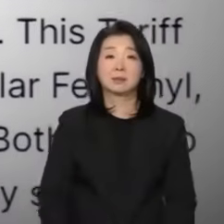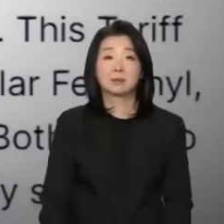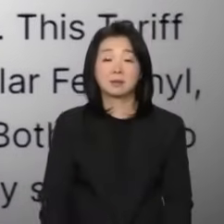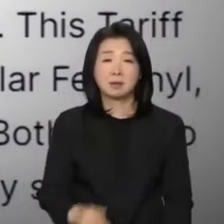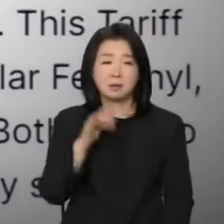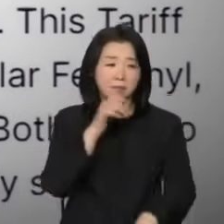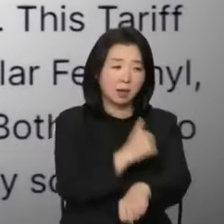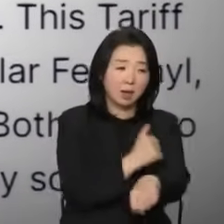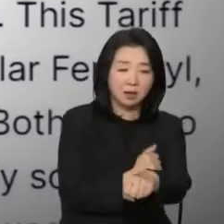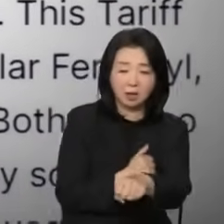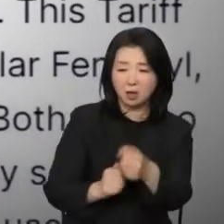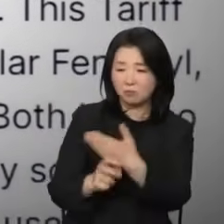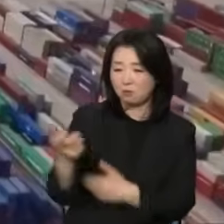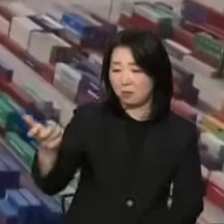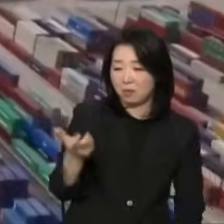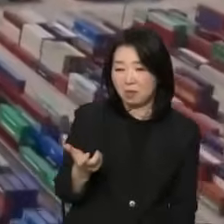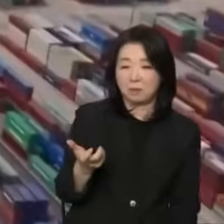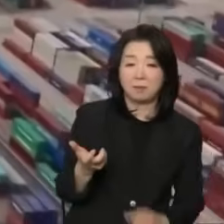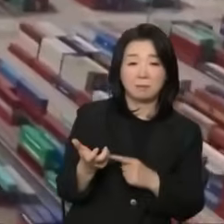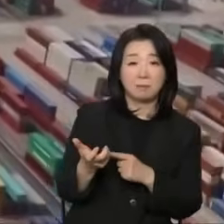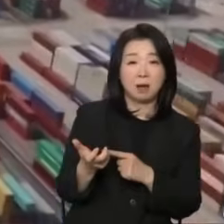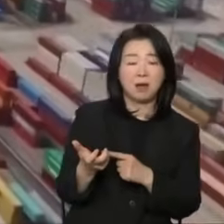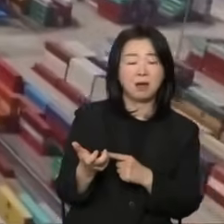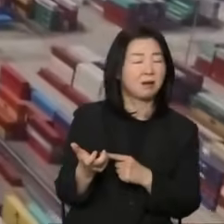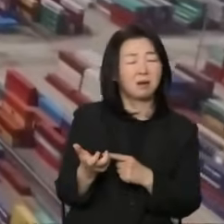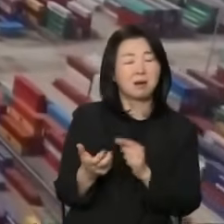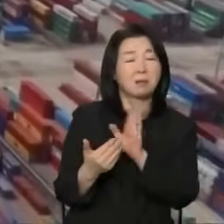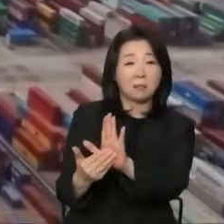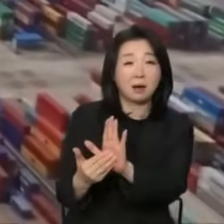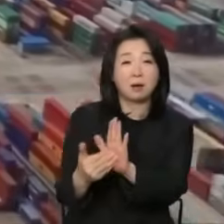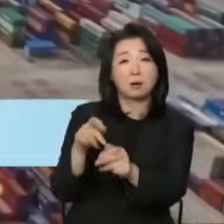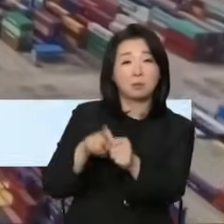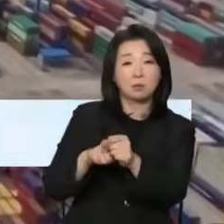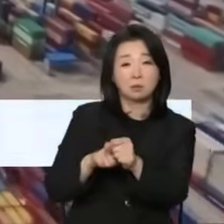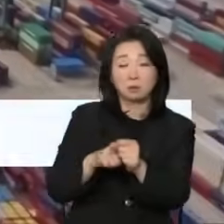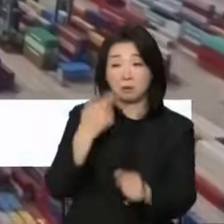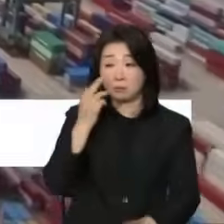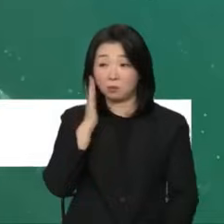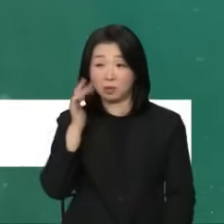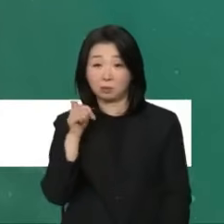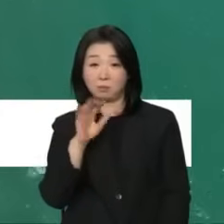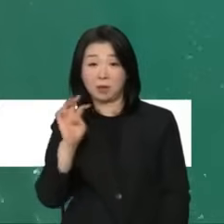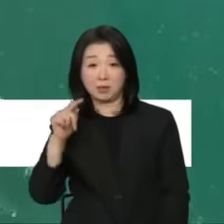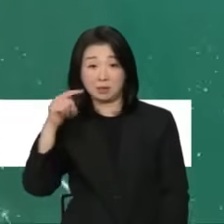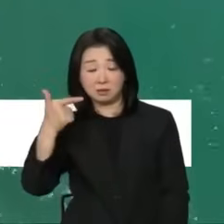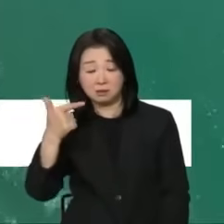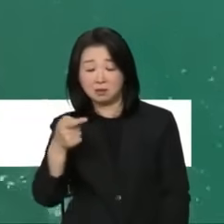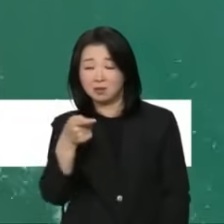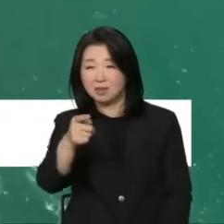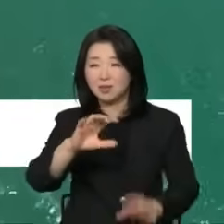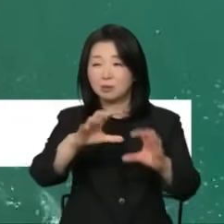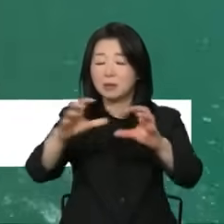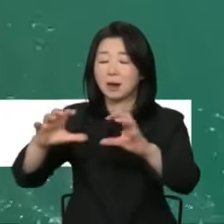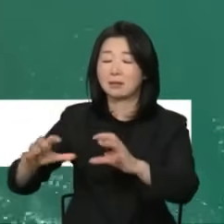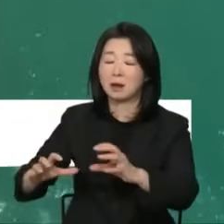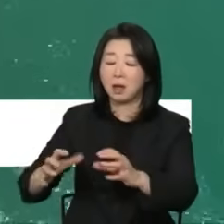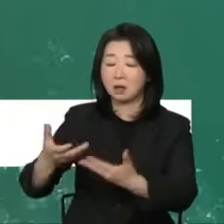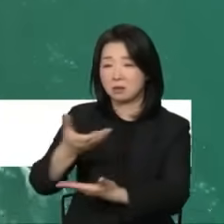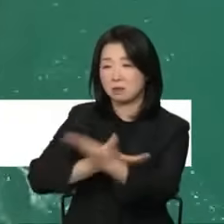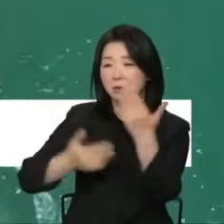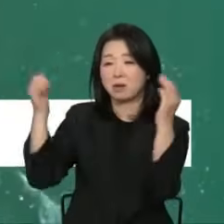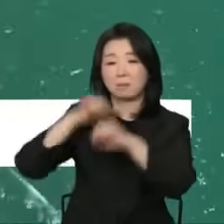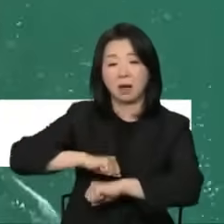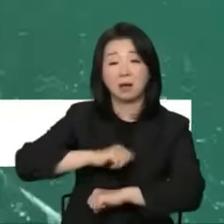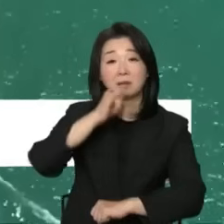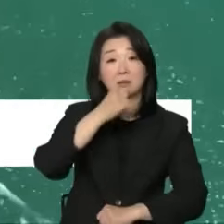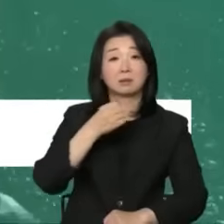마약과 불법 이민의 억제를 명분으로 삼은 건데 바이든은 이웃 국가와의 대외 관계를 망칠 수 있다며